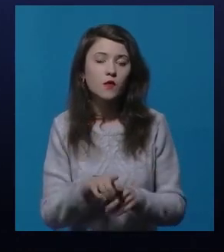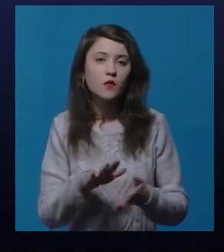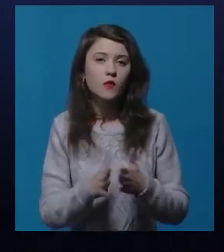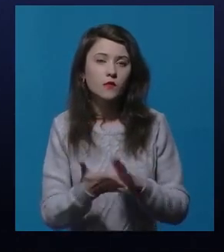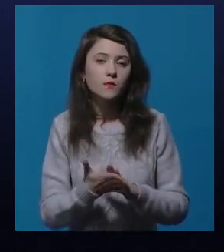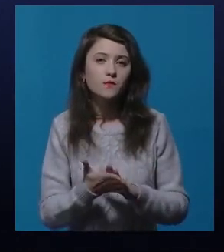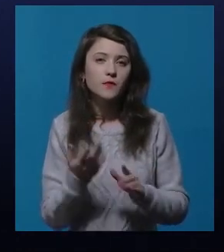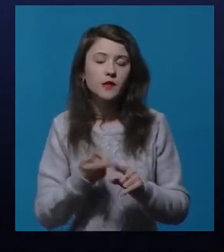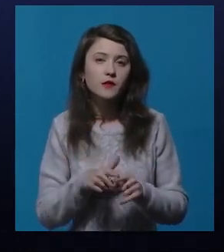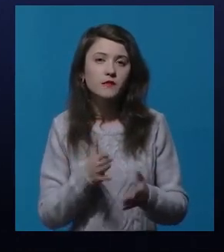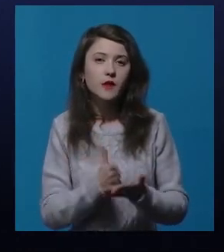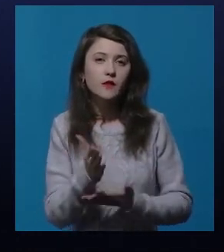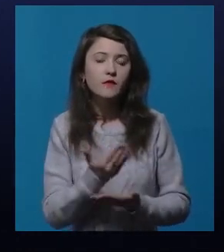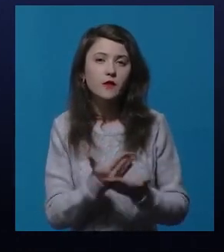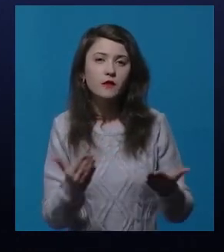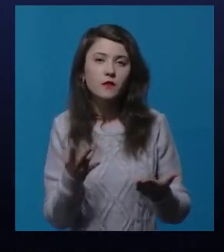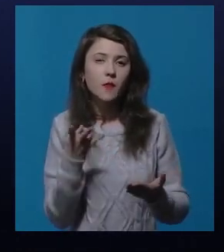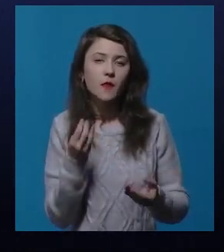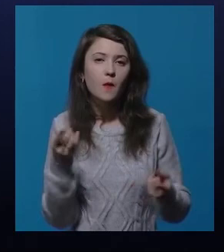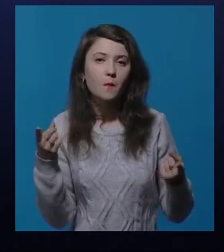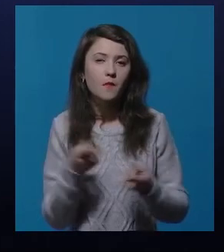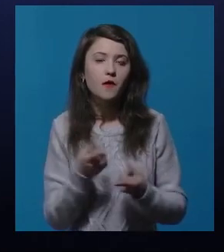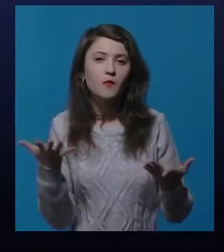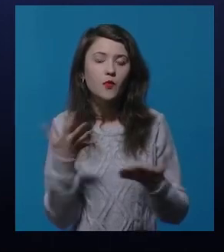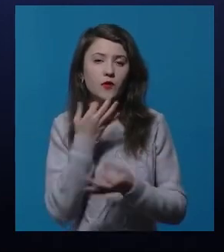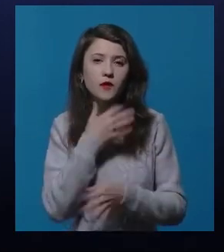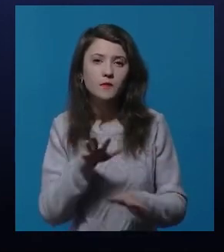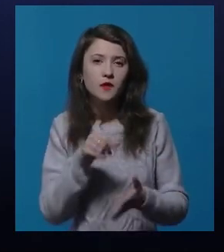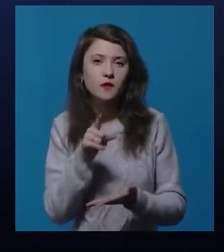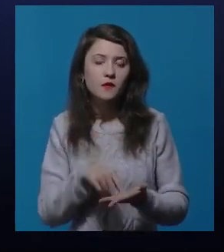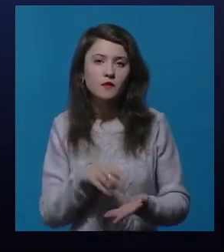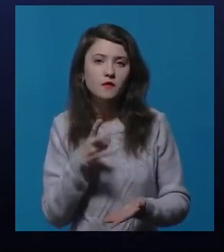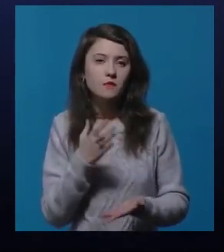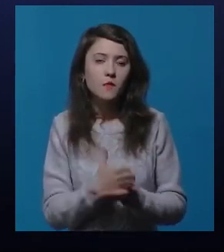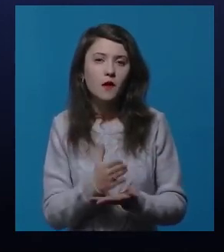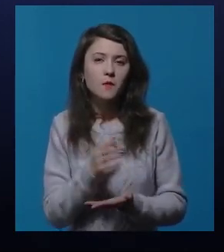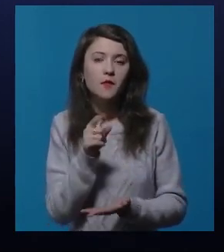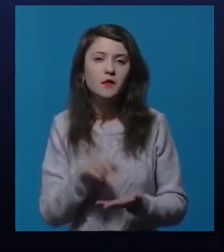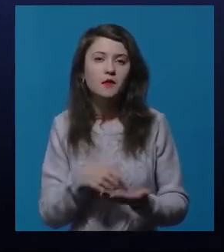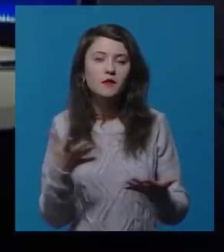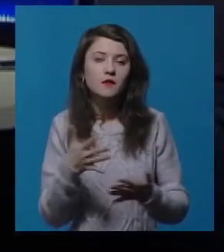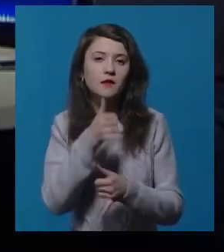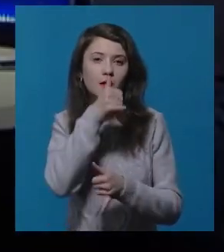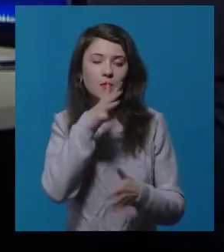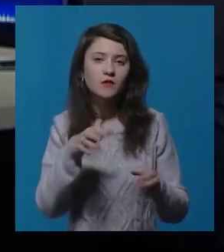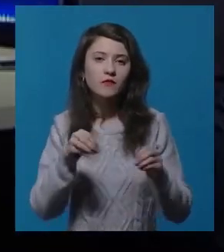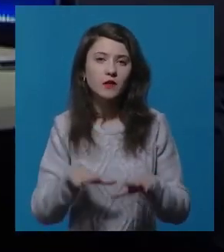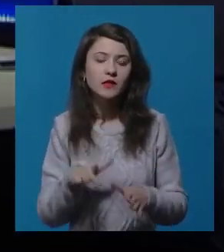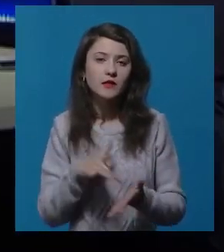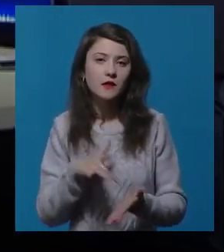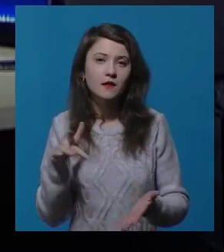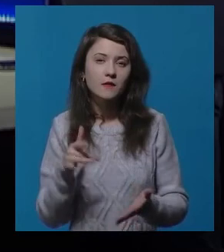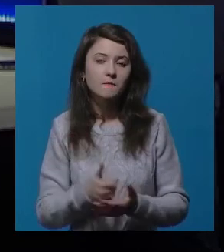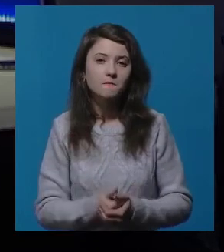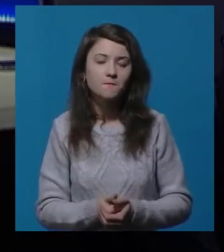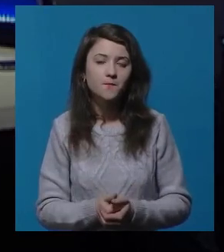ці сфери, вони не обмежені, тобто будь-які питання, немає питань, які не може вирішити центр